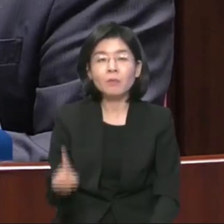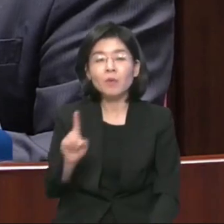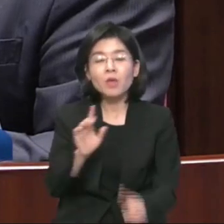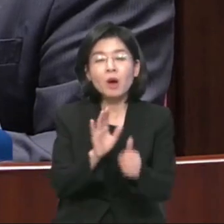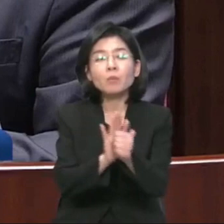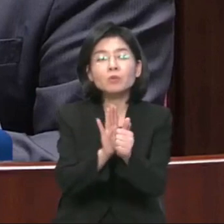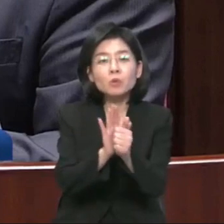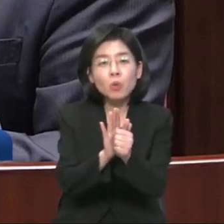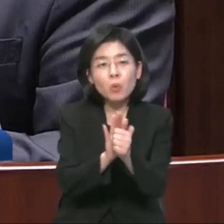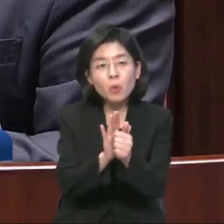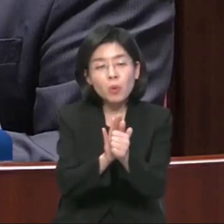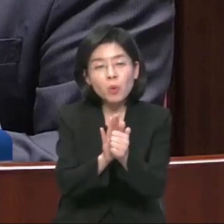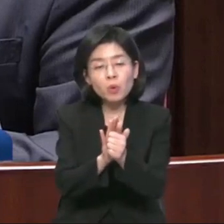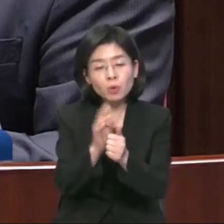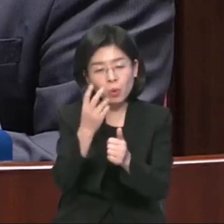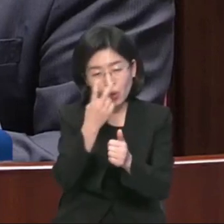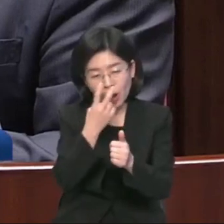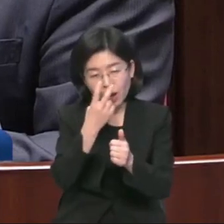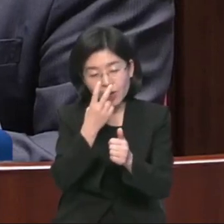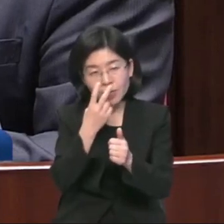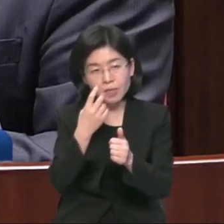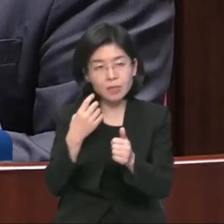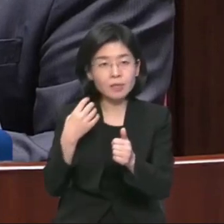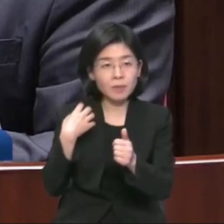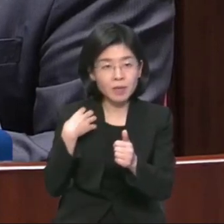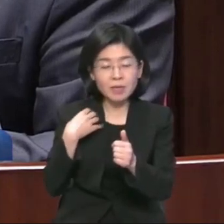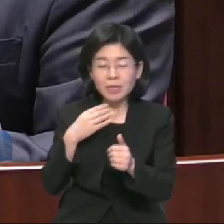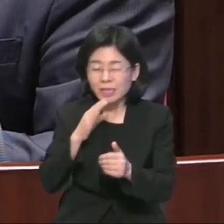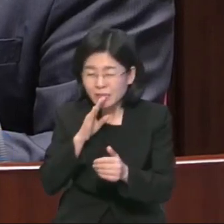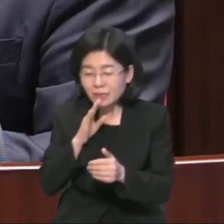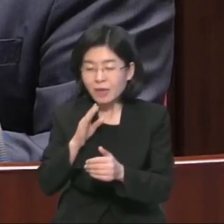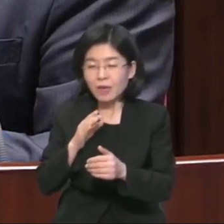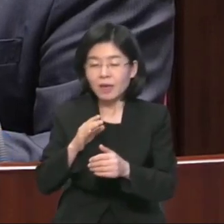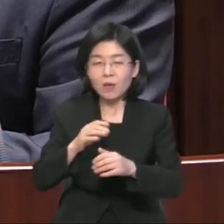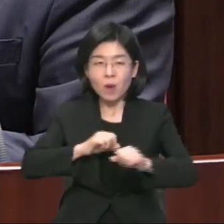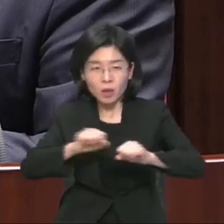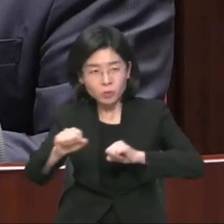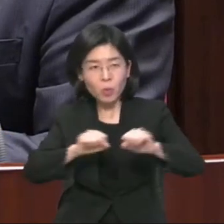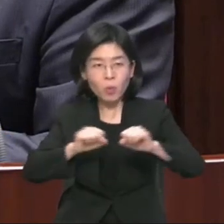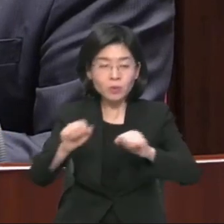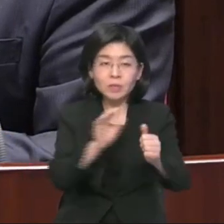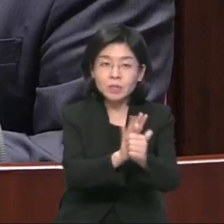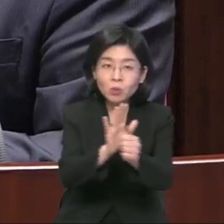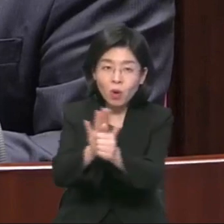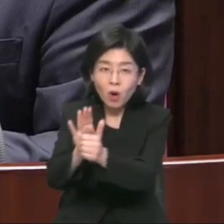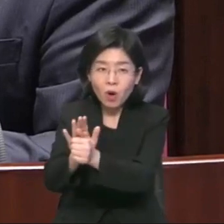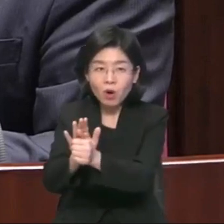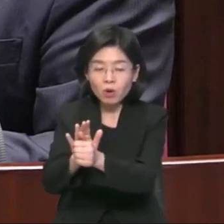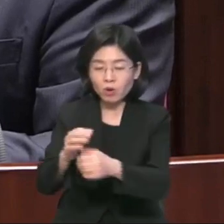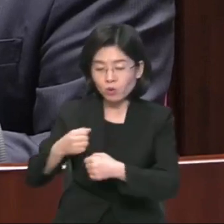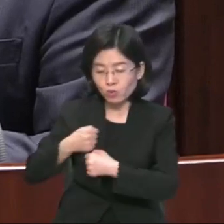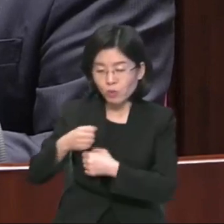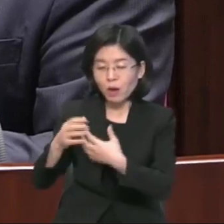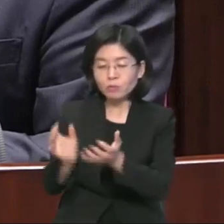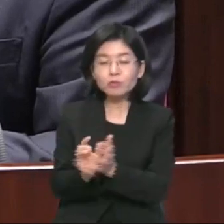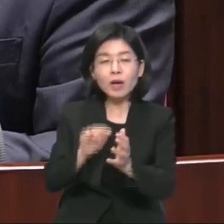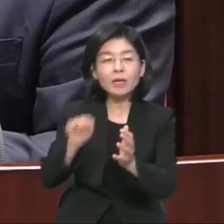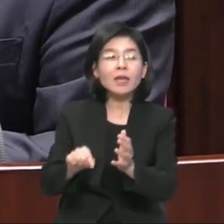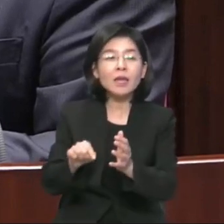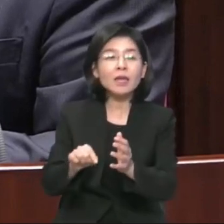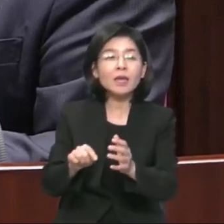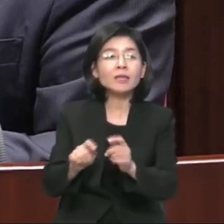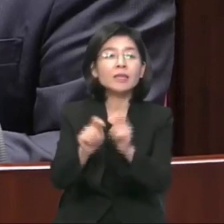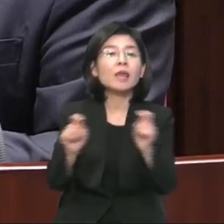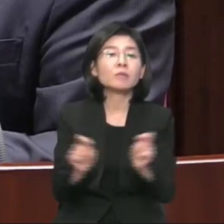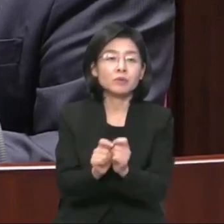거기에서 이제 협조하고 관제하고 그런 임무고 실제로 그들을 지원하는 그 국방부 신속